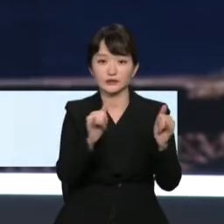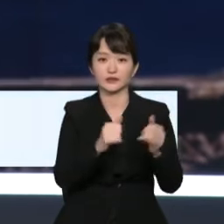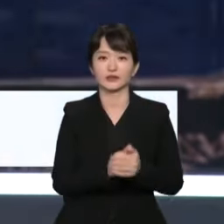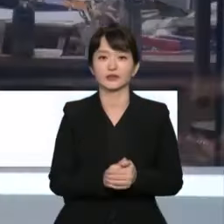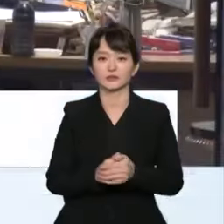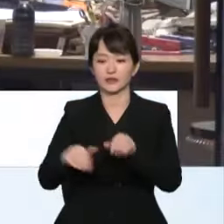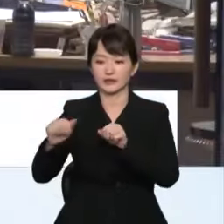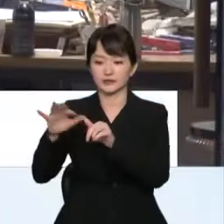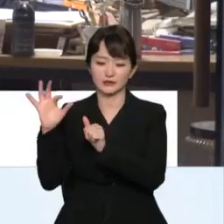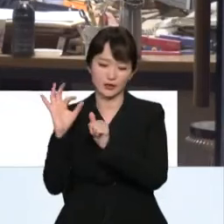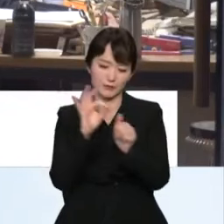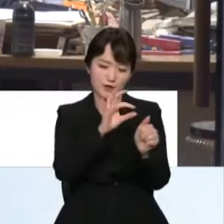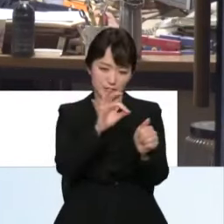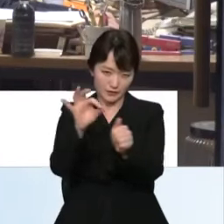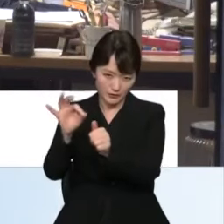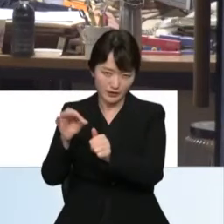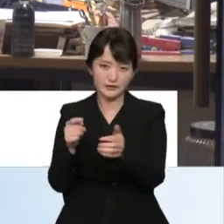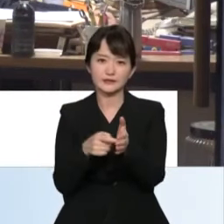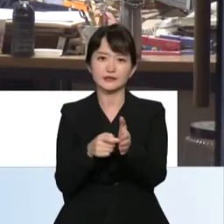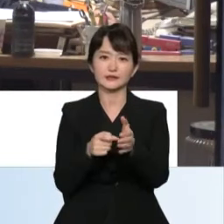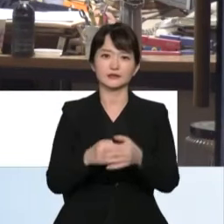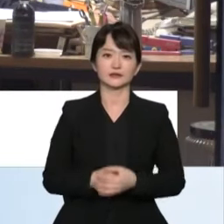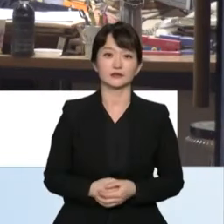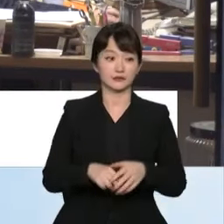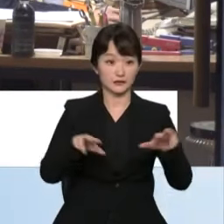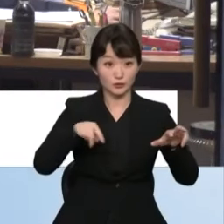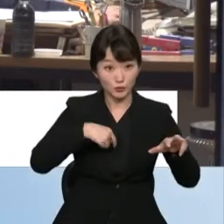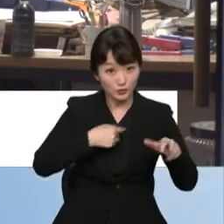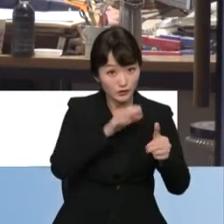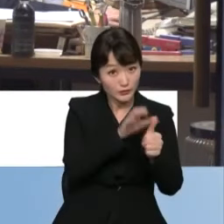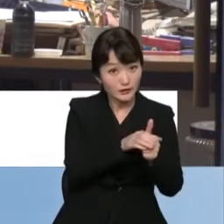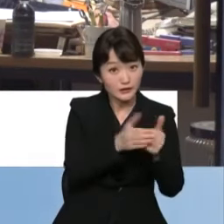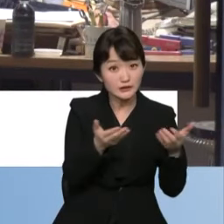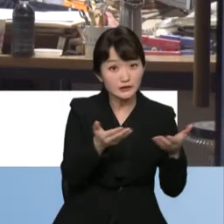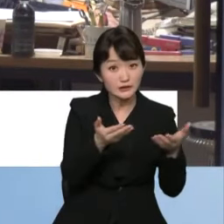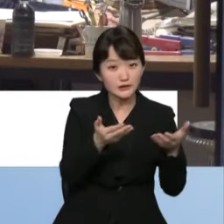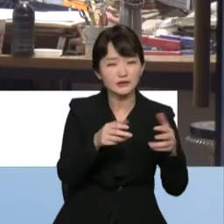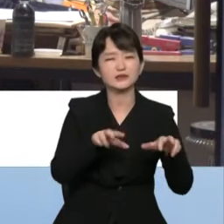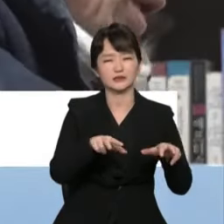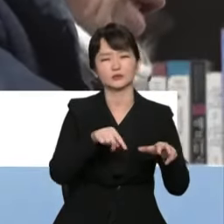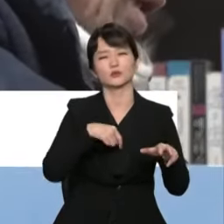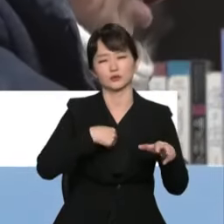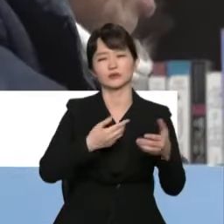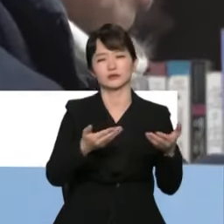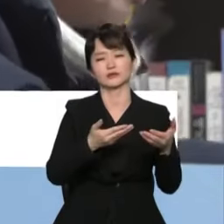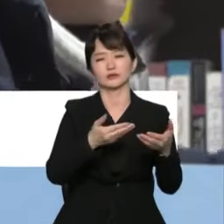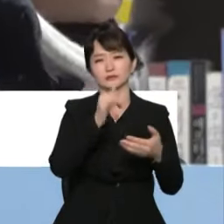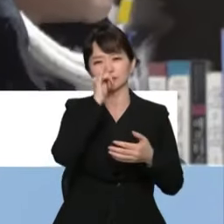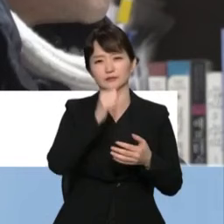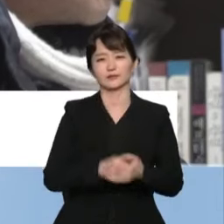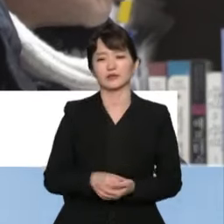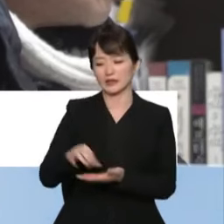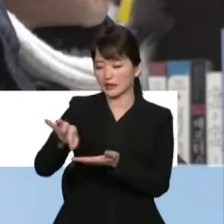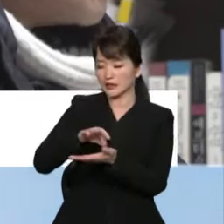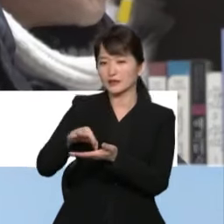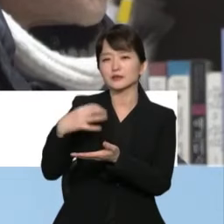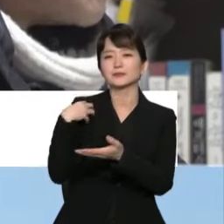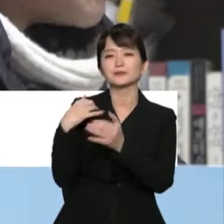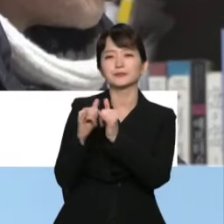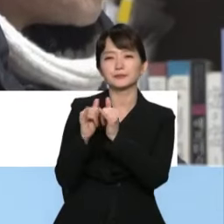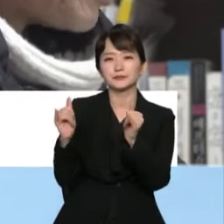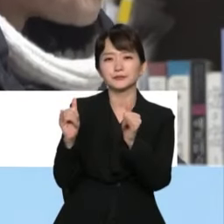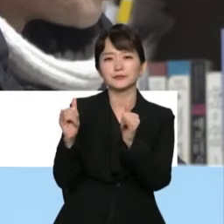충원하는게 시급하고 지금은 혼자 하고 계신가요 혹시 지금은 혼자 있는 거죠 그리고 회계 담당